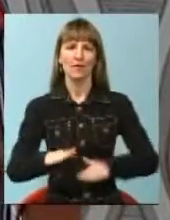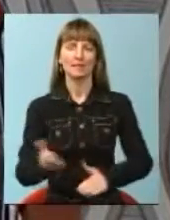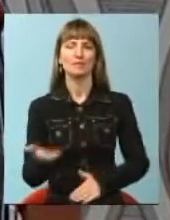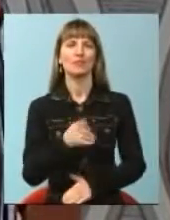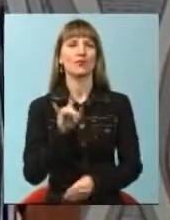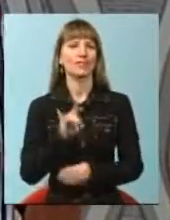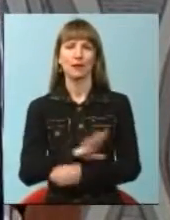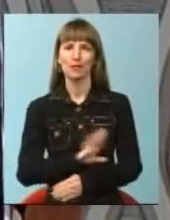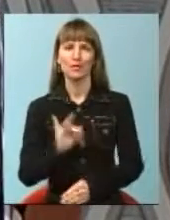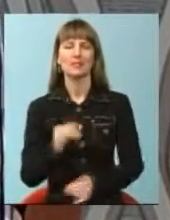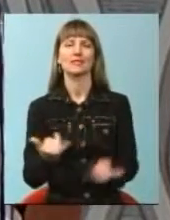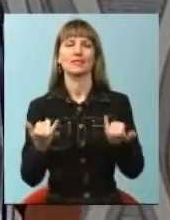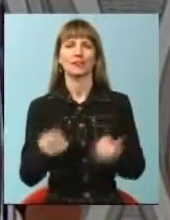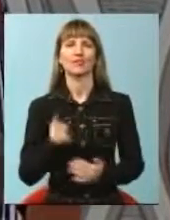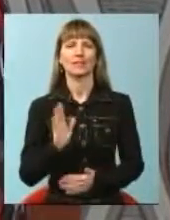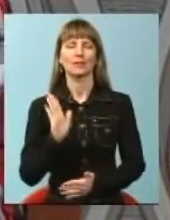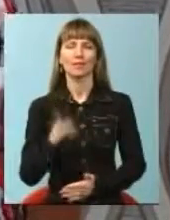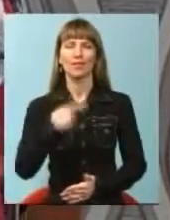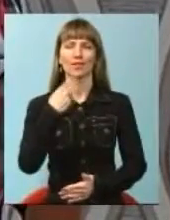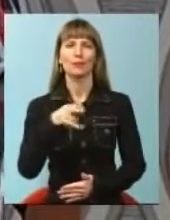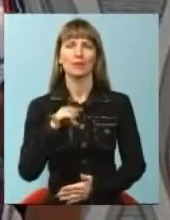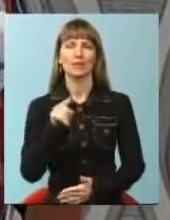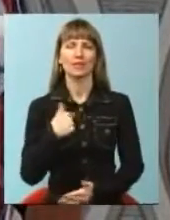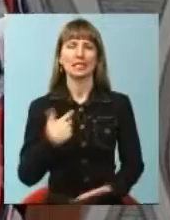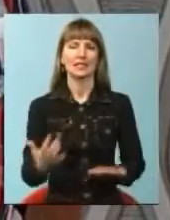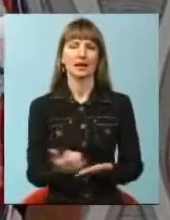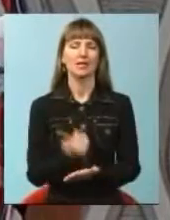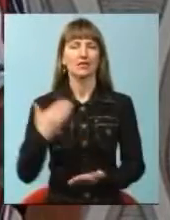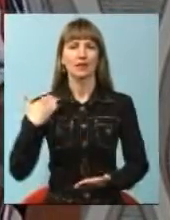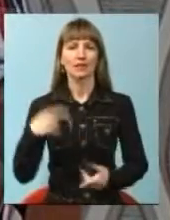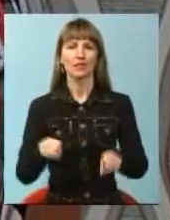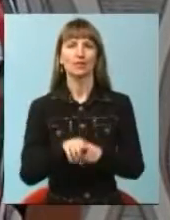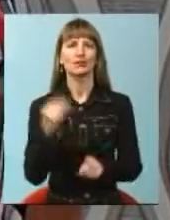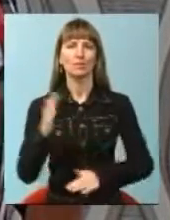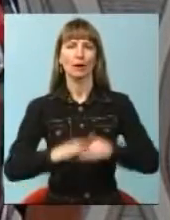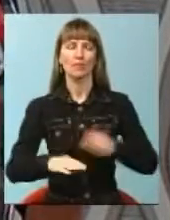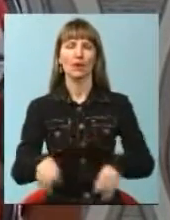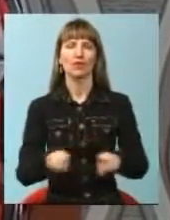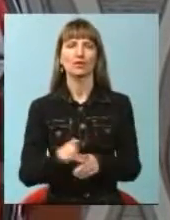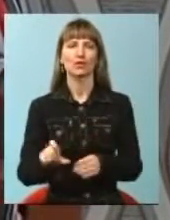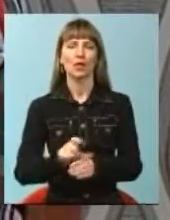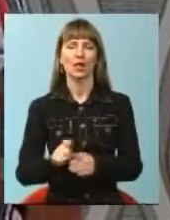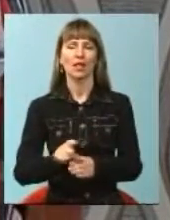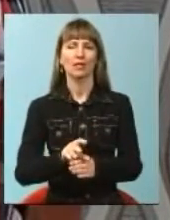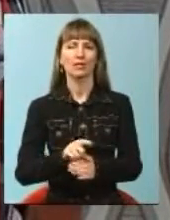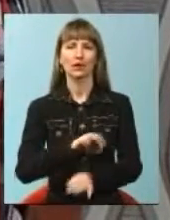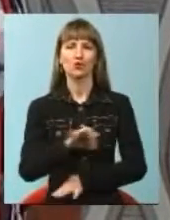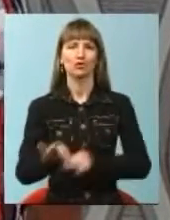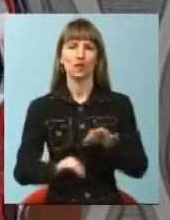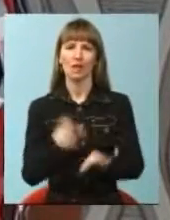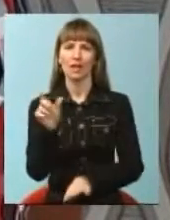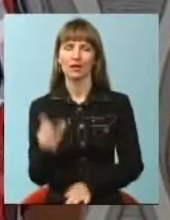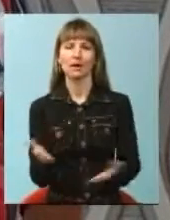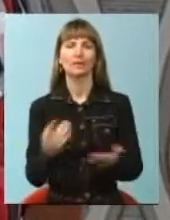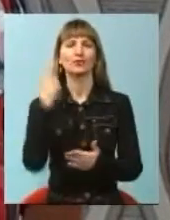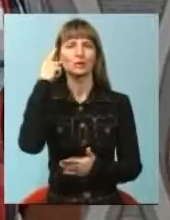вас не обманули і сьогодні дійсно будемо говорити про них. Знайшла я нещодавно таку цікаву професію, як шоколадний інженер. Як взагалі ви